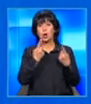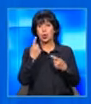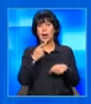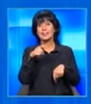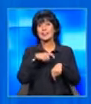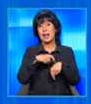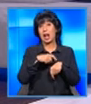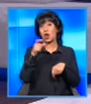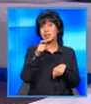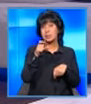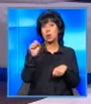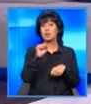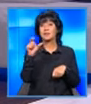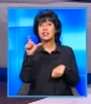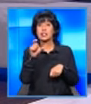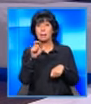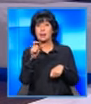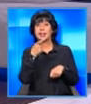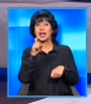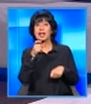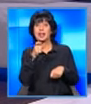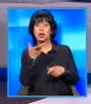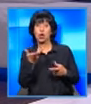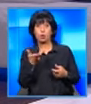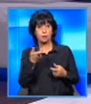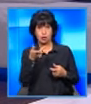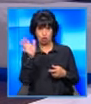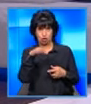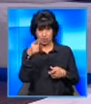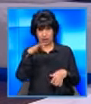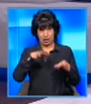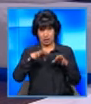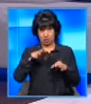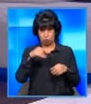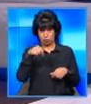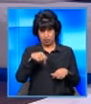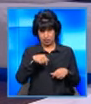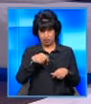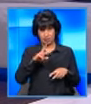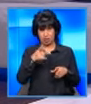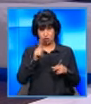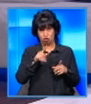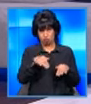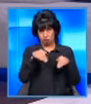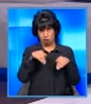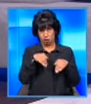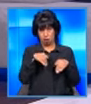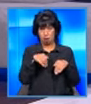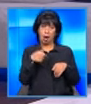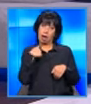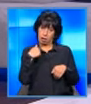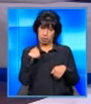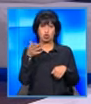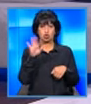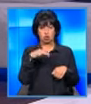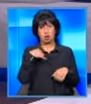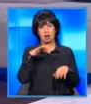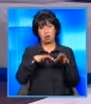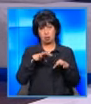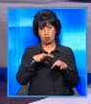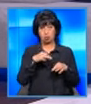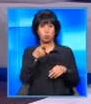Григорова. Добро утро! Добро утро! Здравейте! Ще гласувате ли днес или ще пасувате? Аз ще гласувам. Гласуването